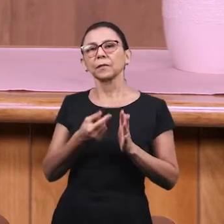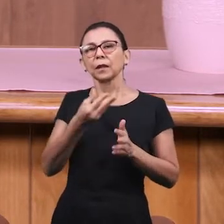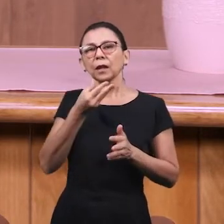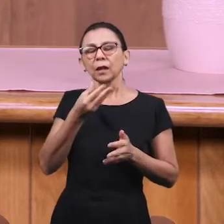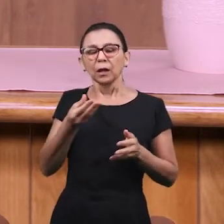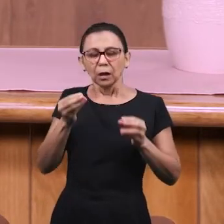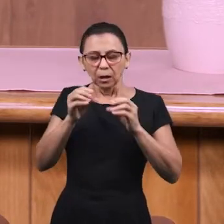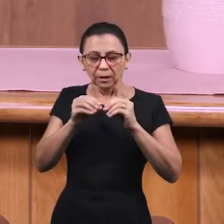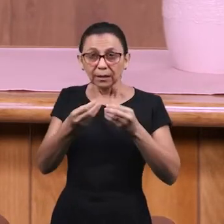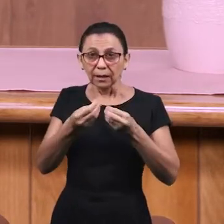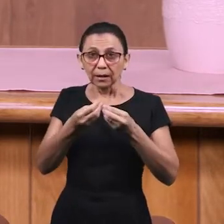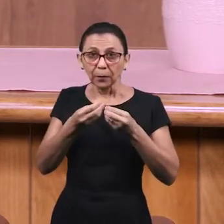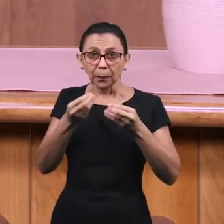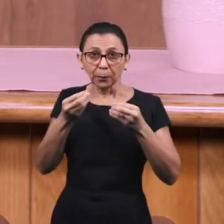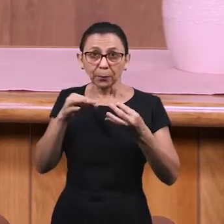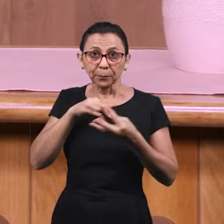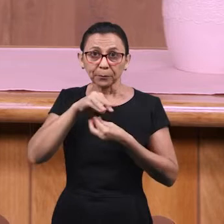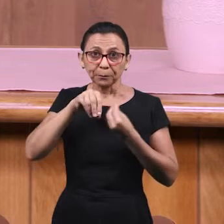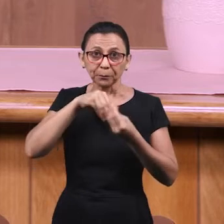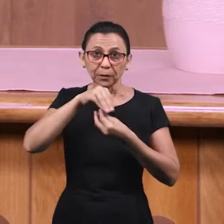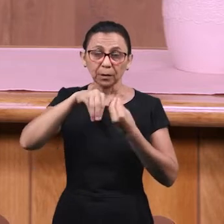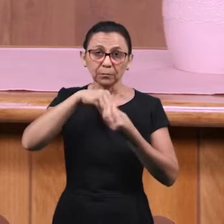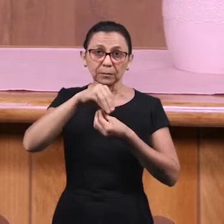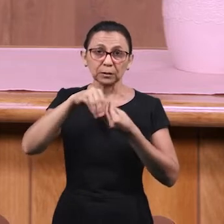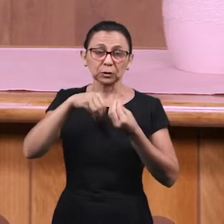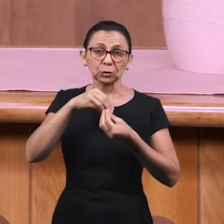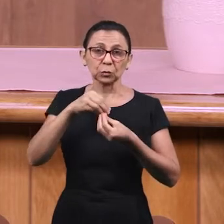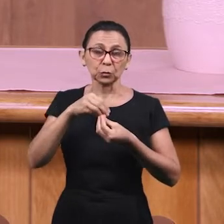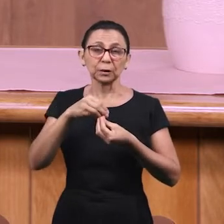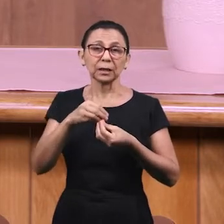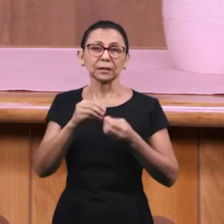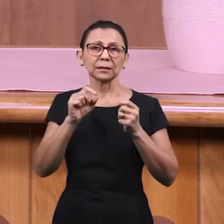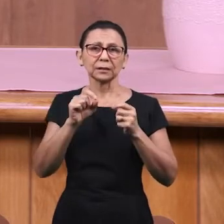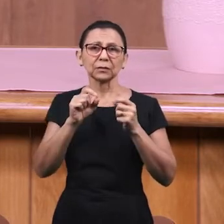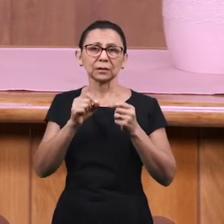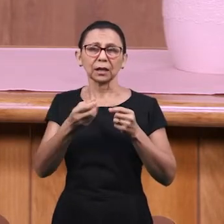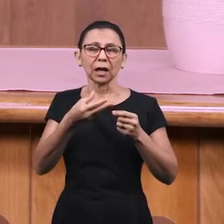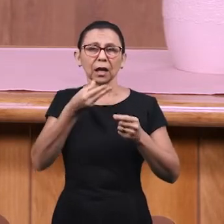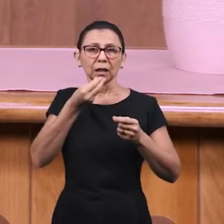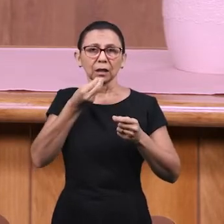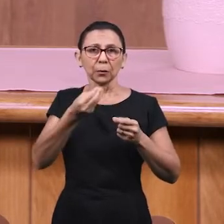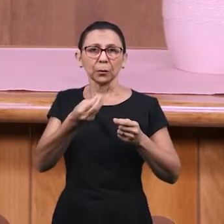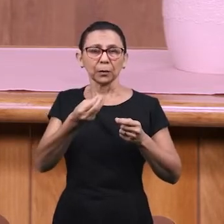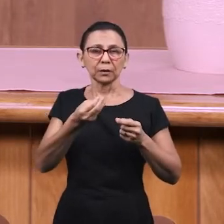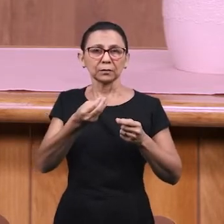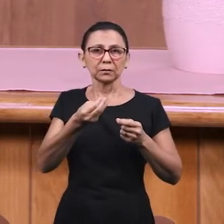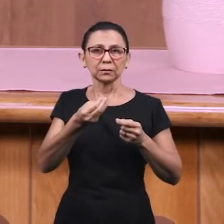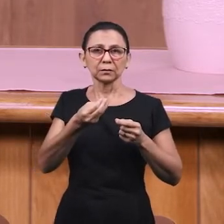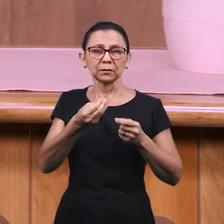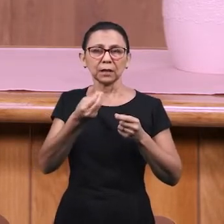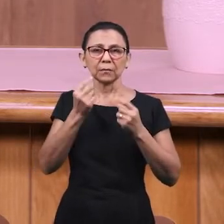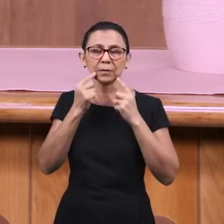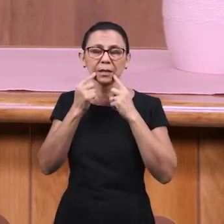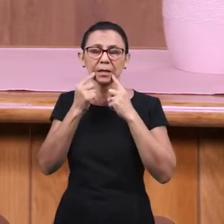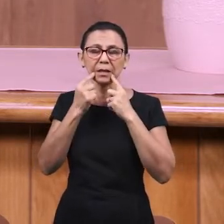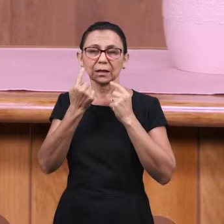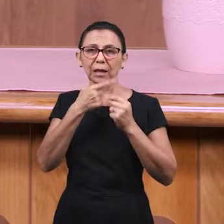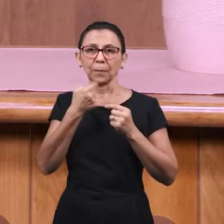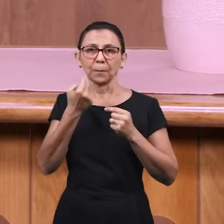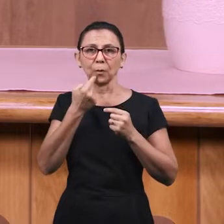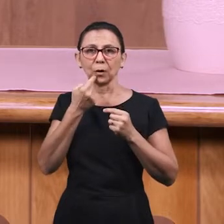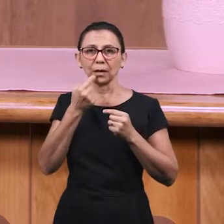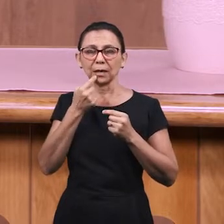действовать в глазах, это то, что изошло из уст Иисуса. Это слюна его. То,